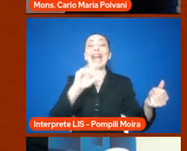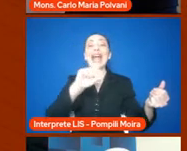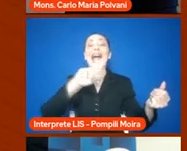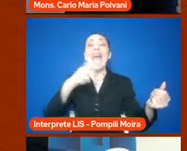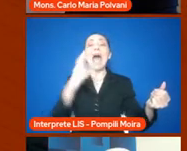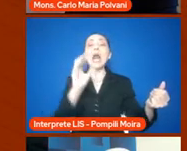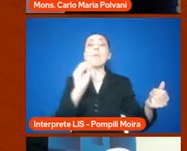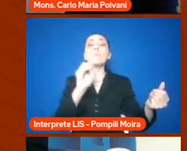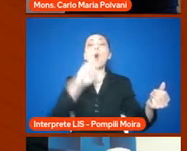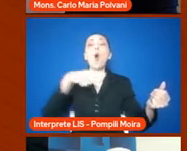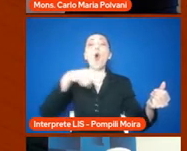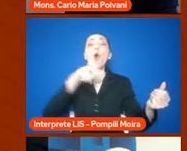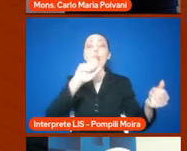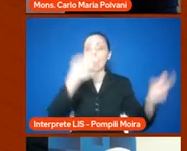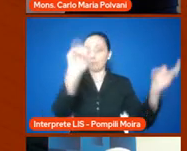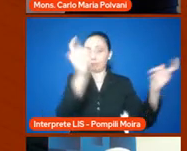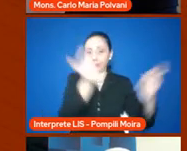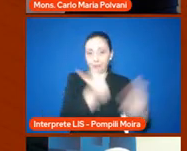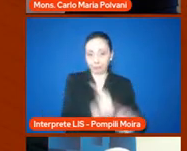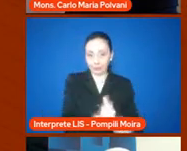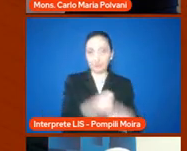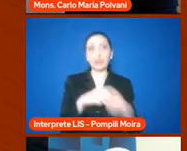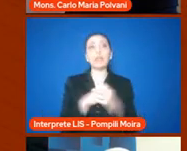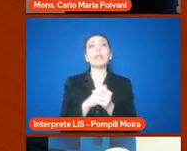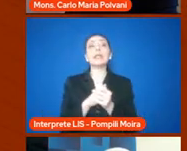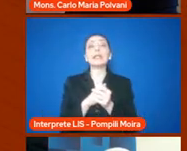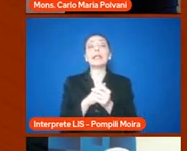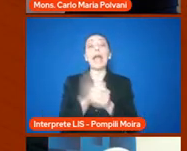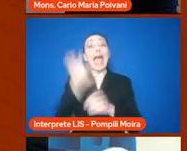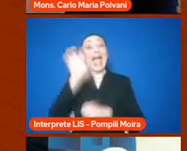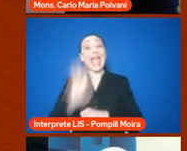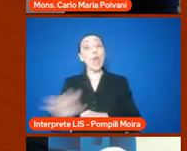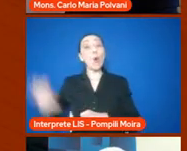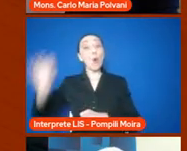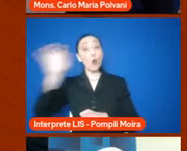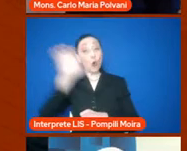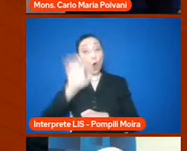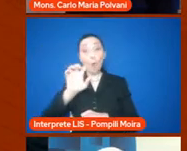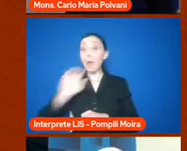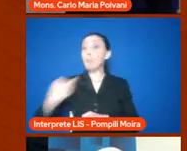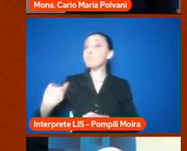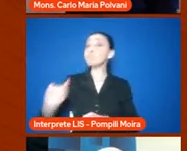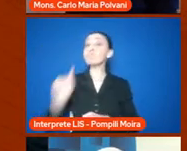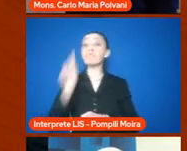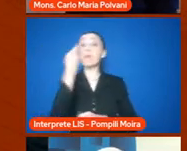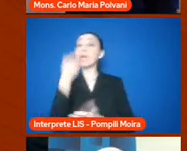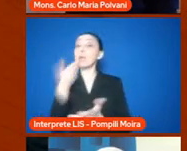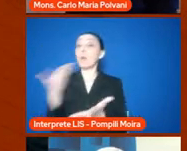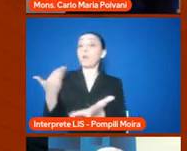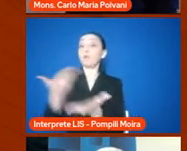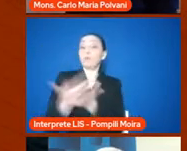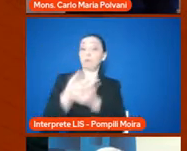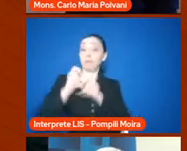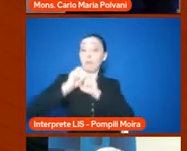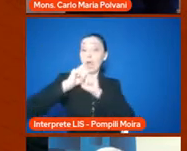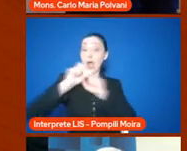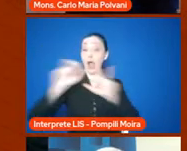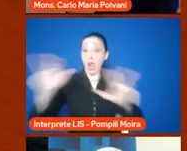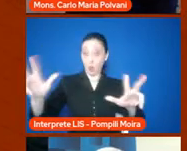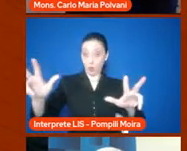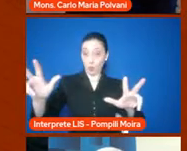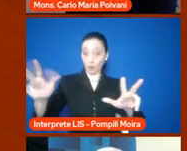stato la prima area geopolitica a fare questo annuncio, e altri